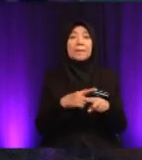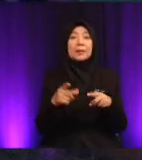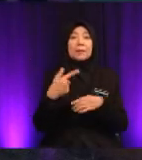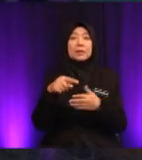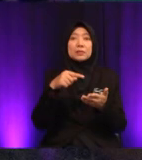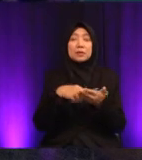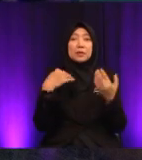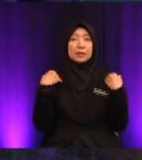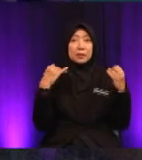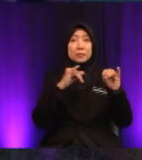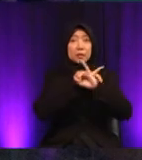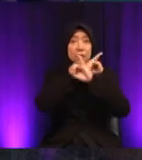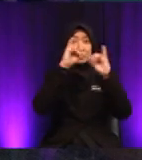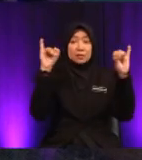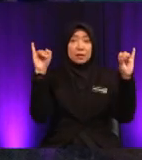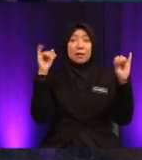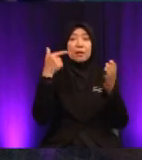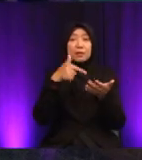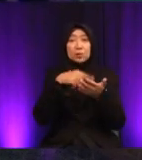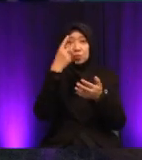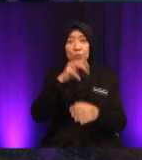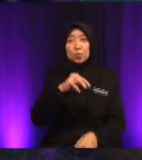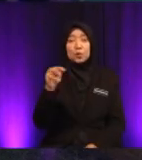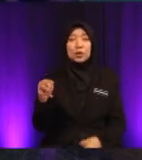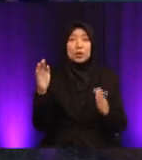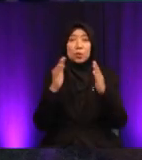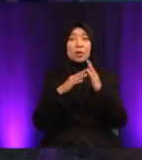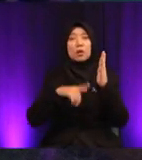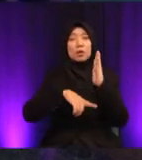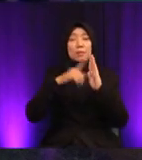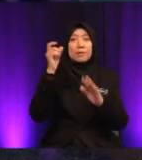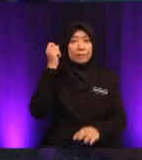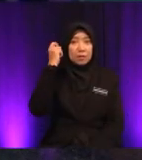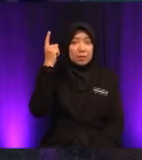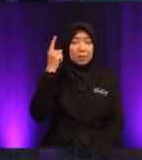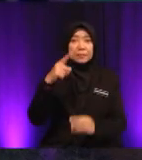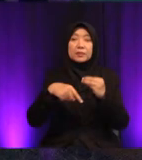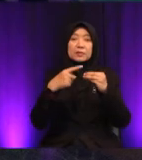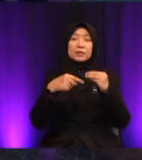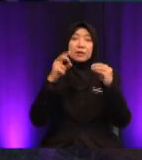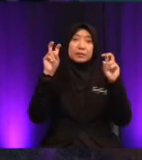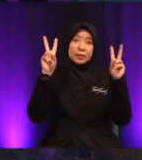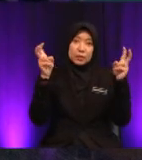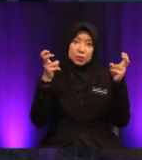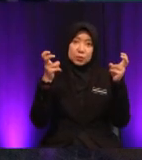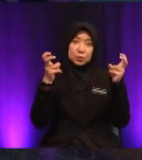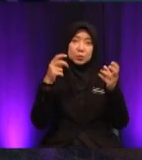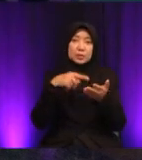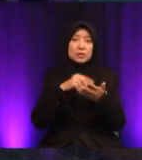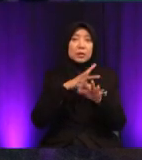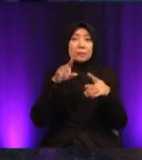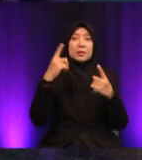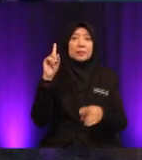penjelasan yang lebih jelas lagi untuk murid-murid di rumah lebih paham dan lebih Arif atau tetangga kita yaitu teori Quantum cahaya jangan